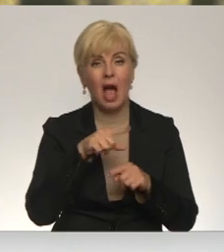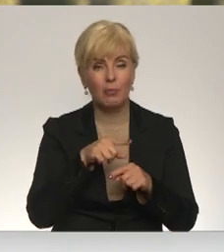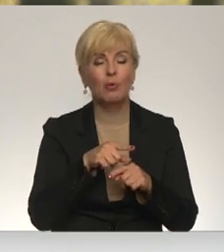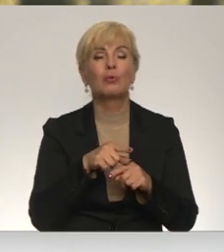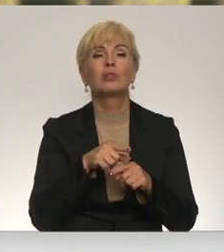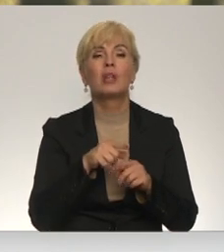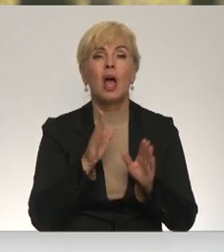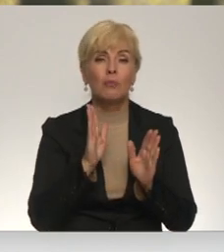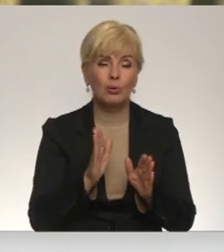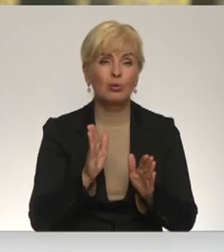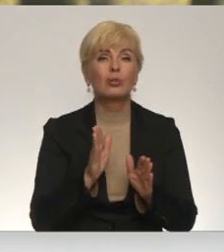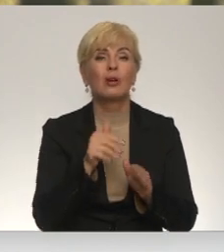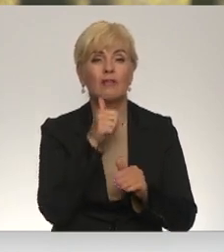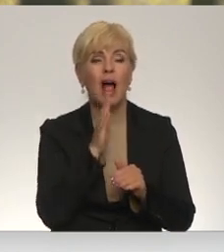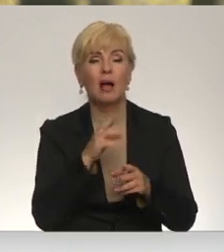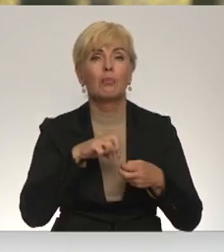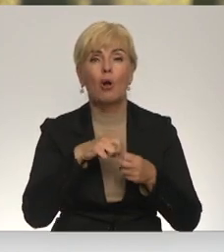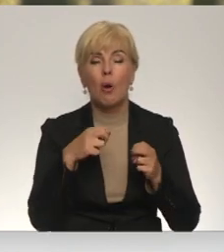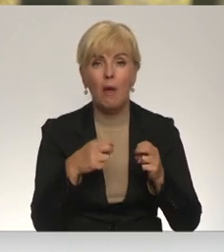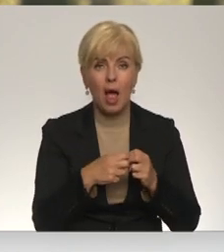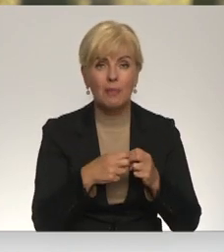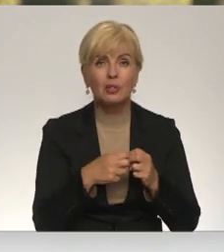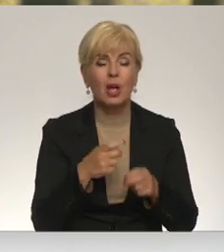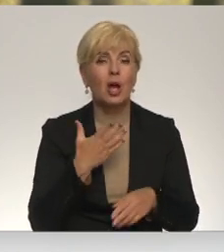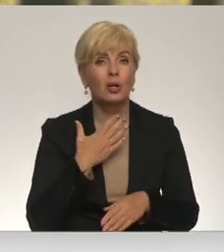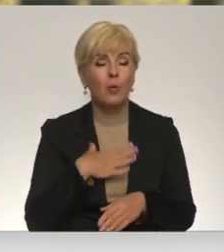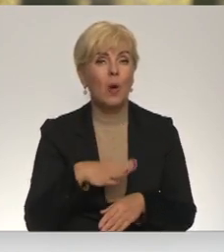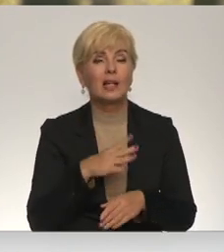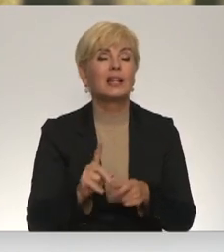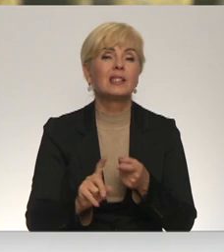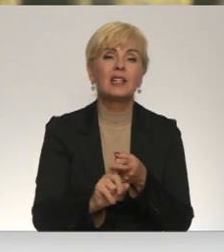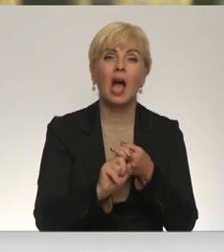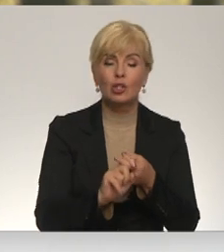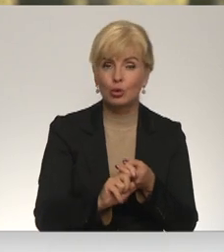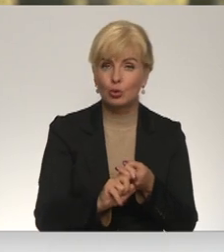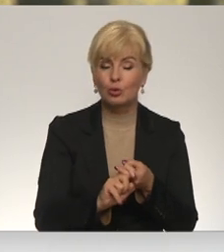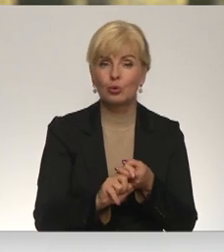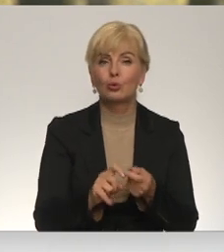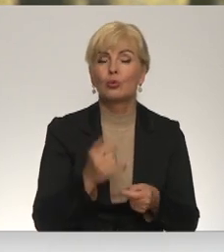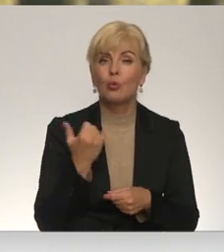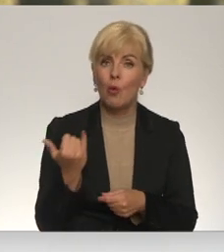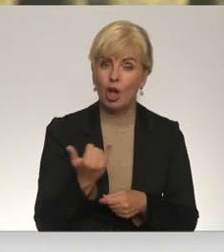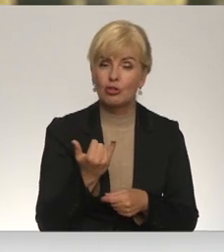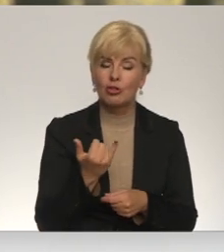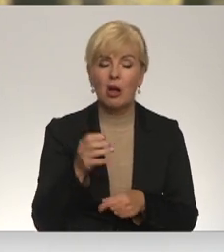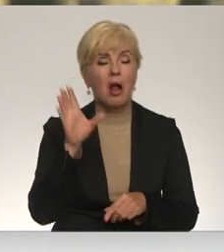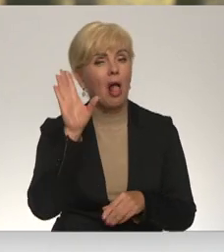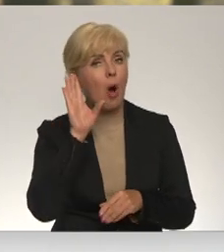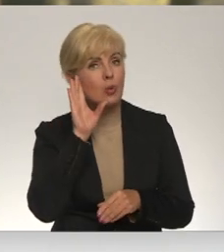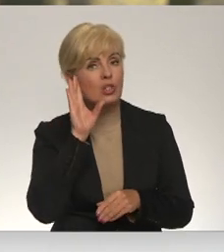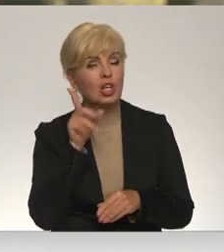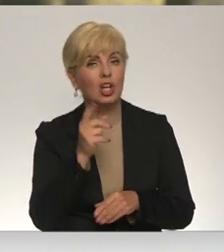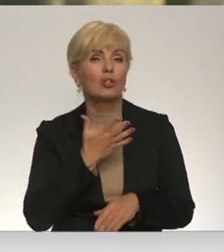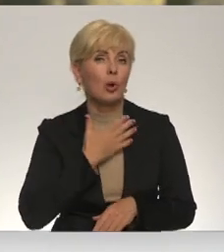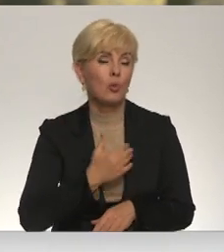Un, tas viss ir ļoti, ļoti saistoši un amizanti klausīties, un ļoti